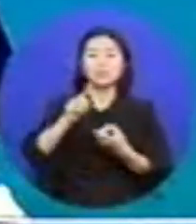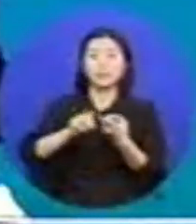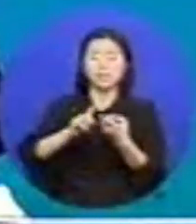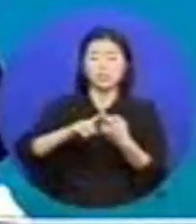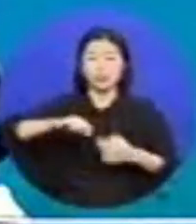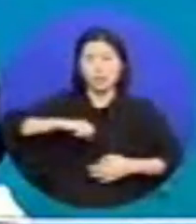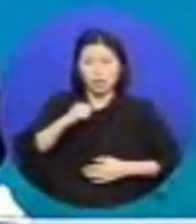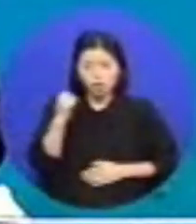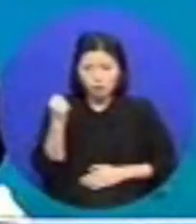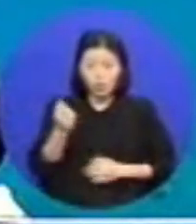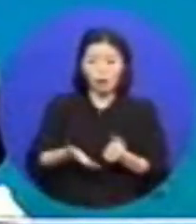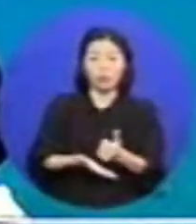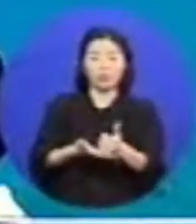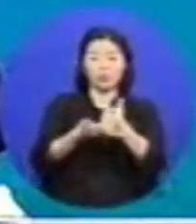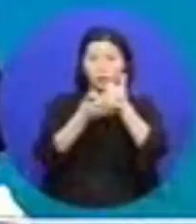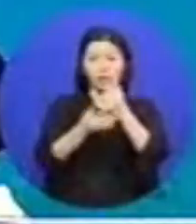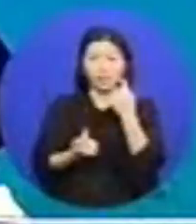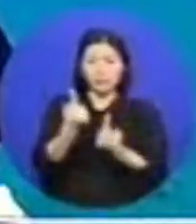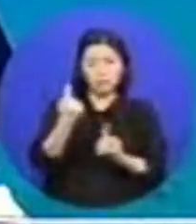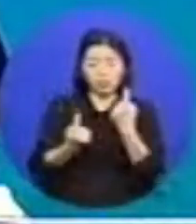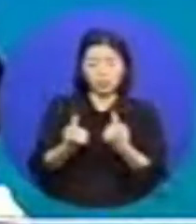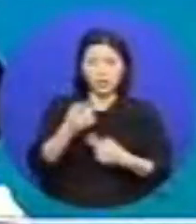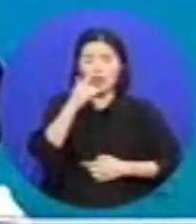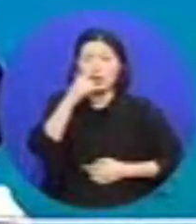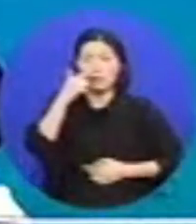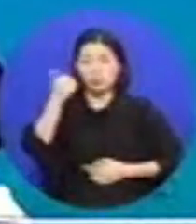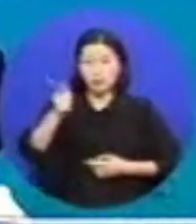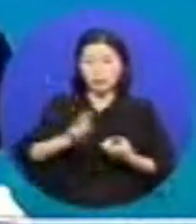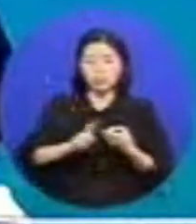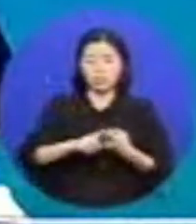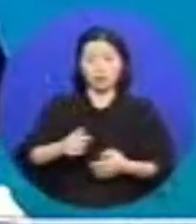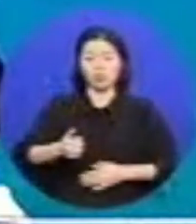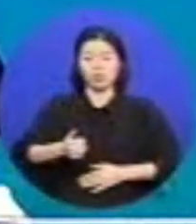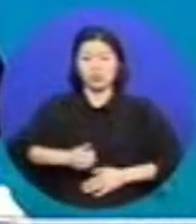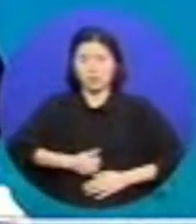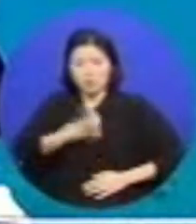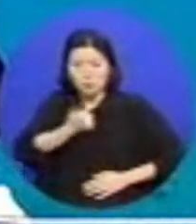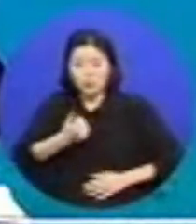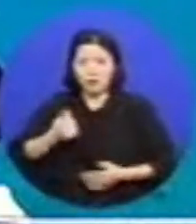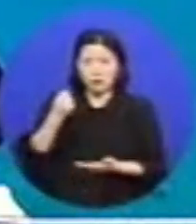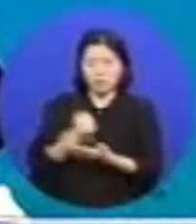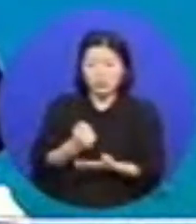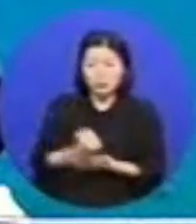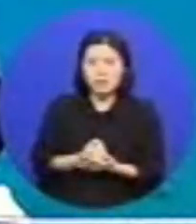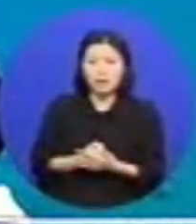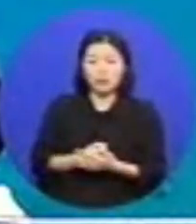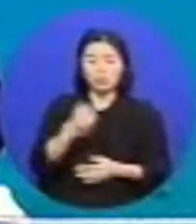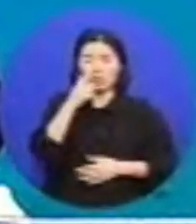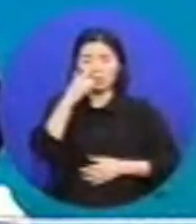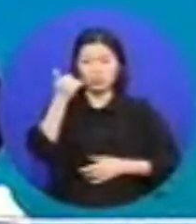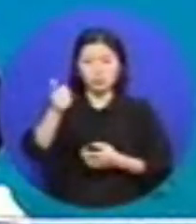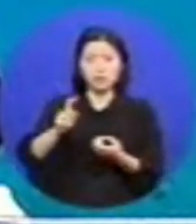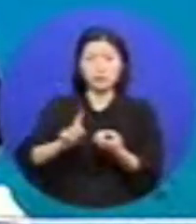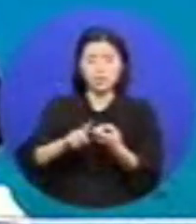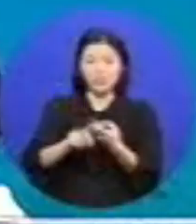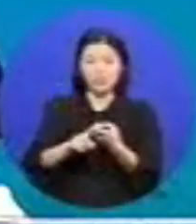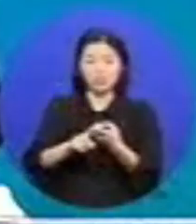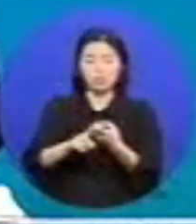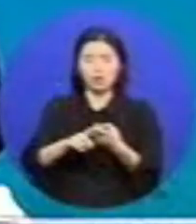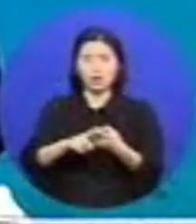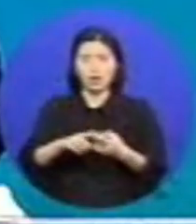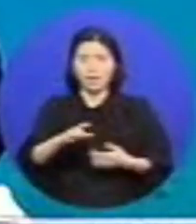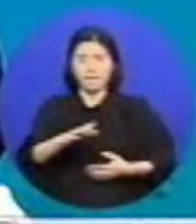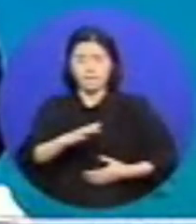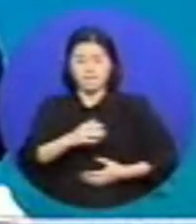순종하고 공경하기보다는 부모님에 대해서 분노하고 섭섭해하고 부모님에 대해서 아주